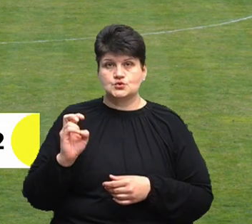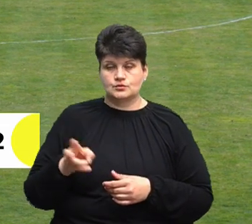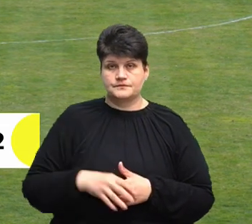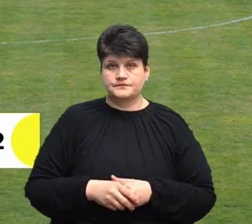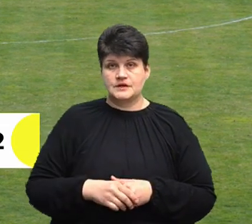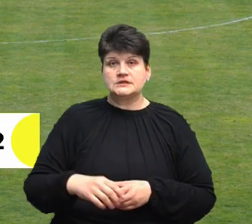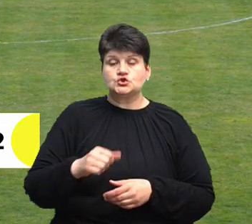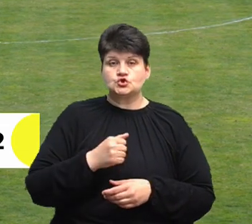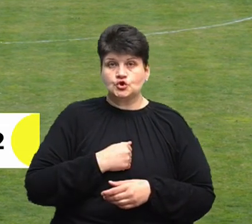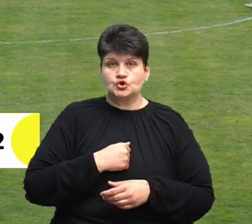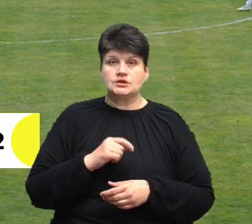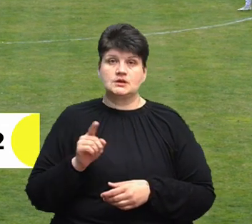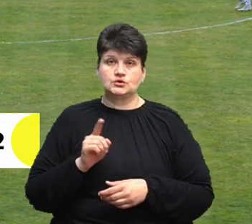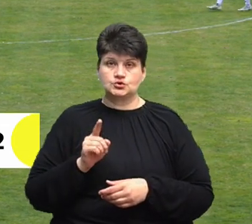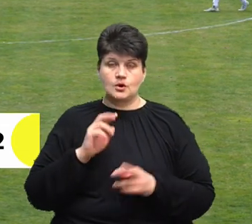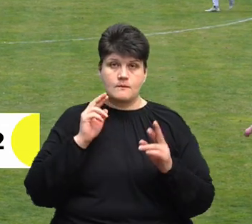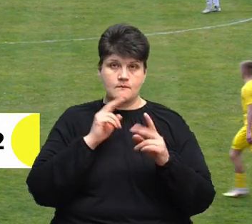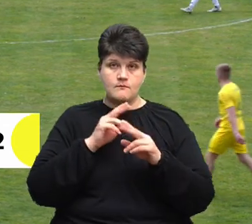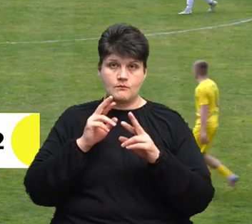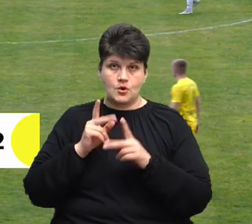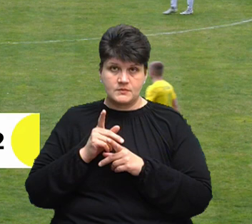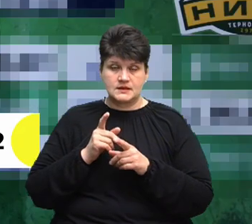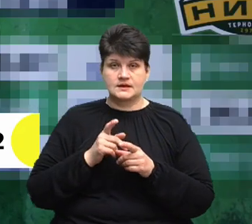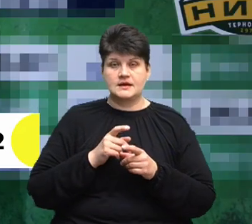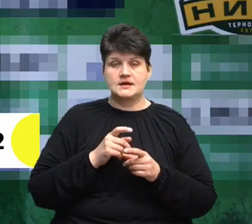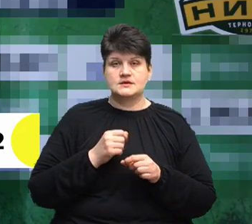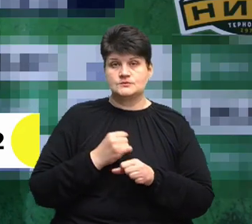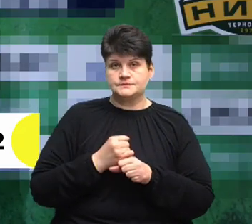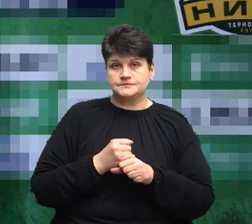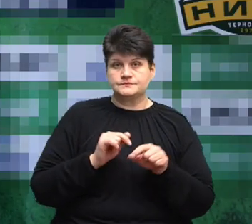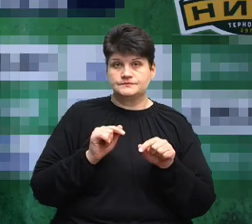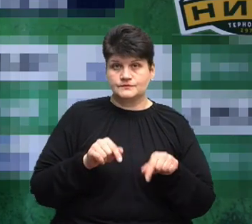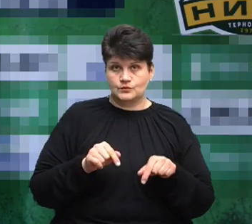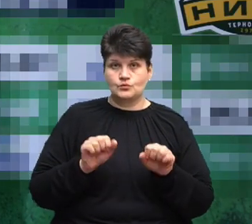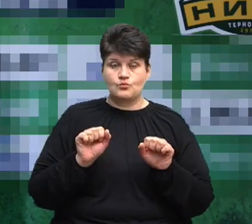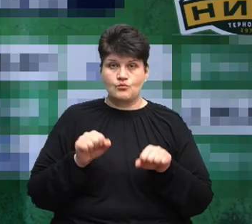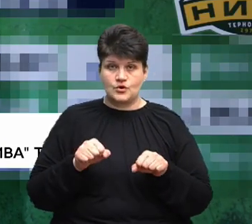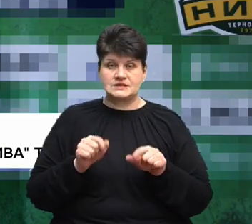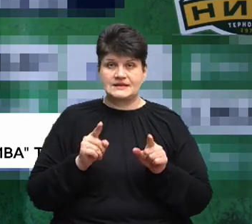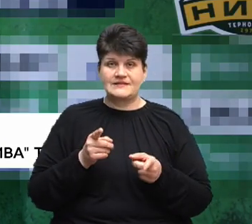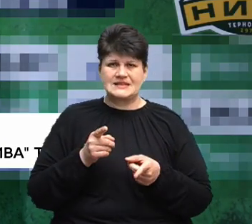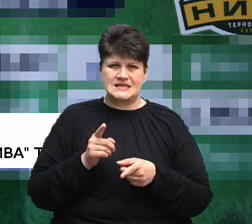що помилки при обороні привезли до таких пропущених голів, можна сказати, одна зі стандартів.